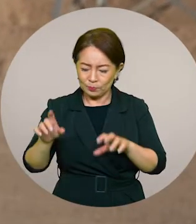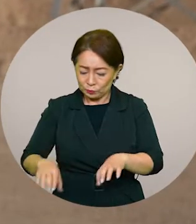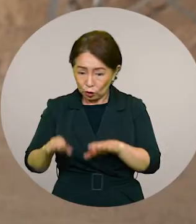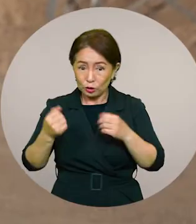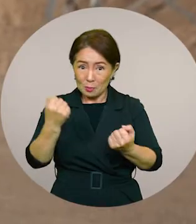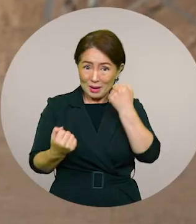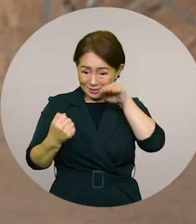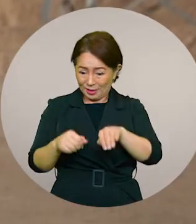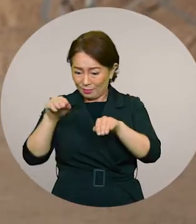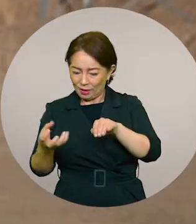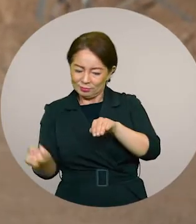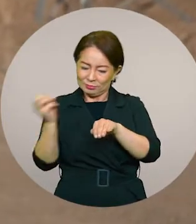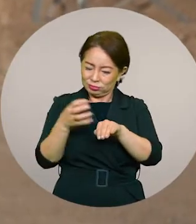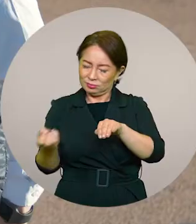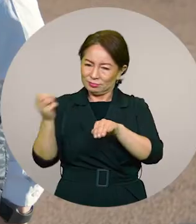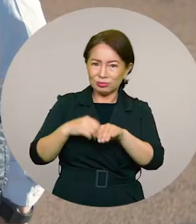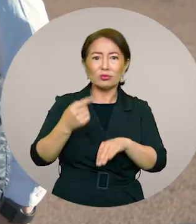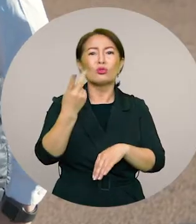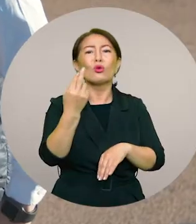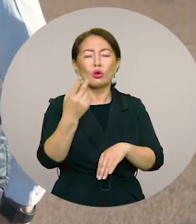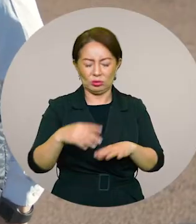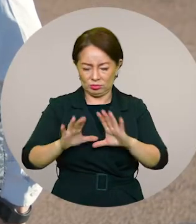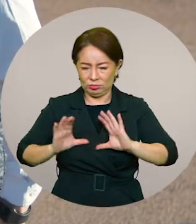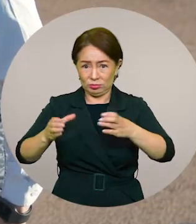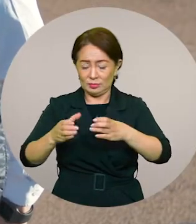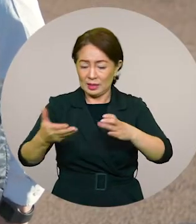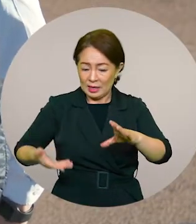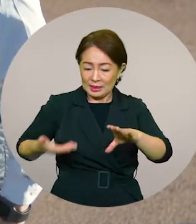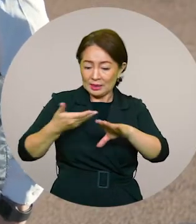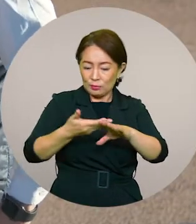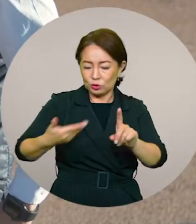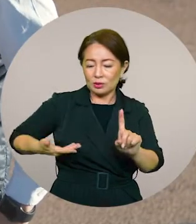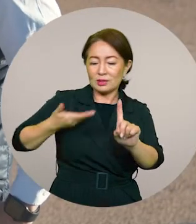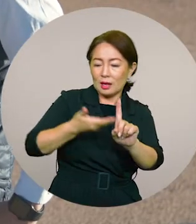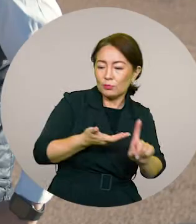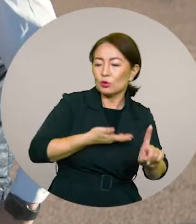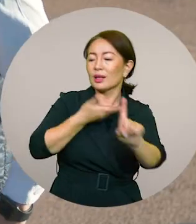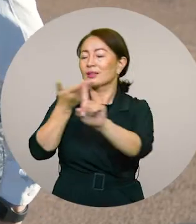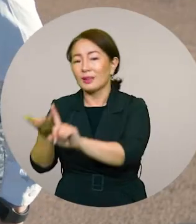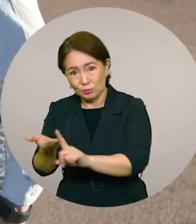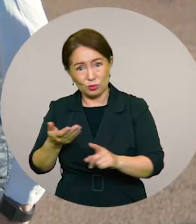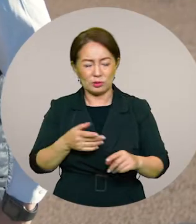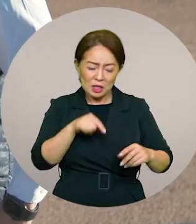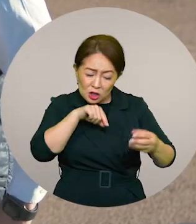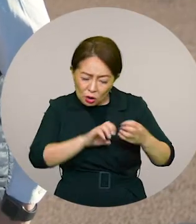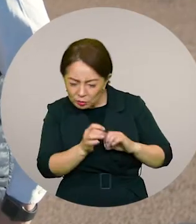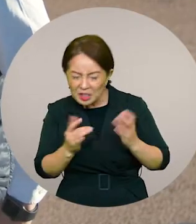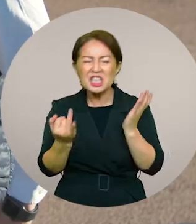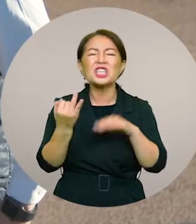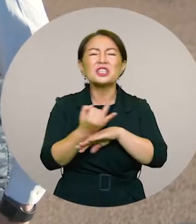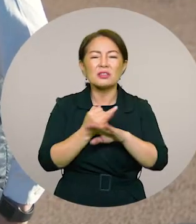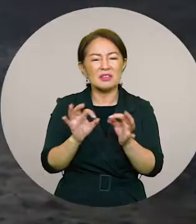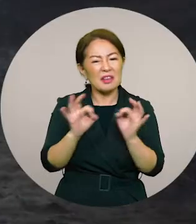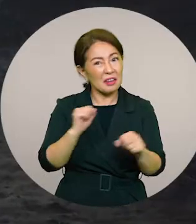2 тийм одоо том пунктыг байгуулж байгаа гэсэн. Тэр пункт рүүгээ дамжуулж ингэж тээвэрж байгаа. Дамжуулж тэрний барилгын ажил гэдэг бол нэлээд тийм инженерийн нарийн